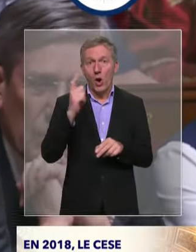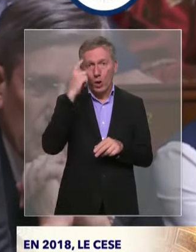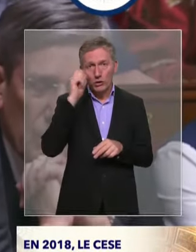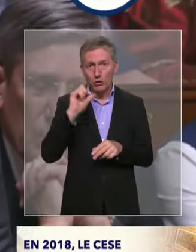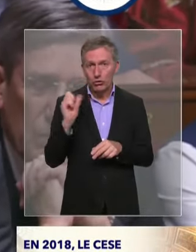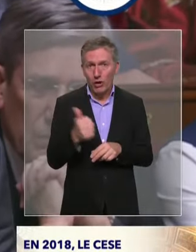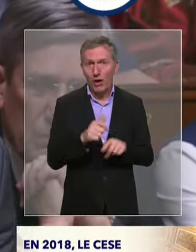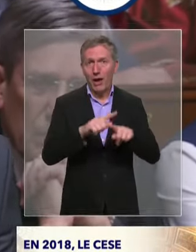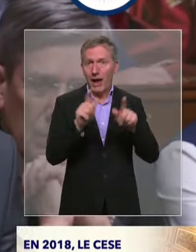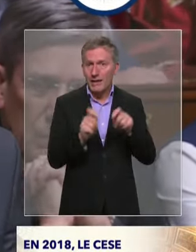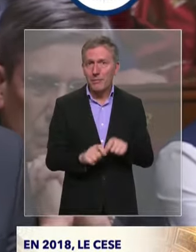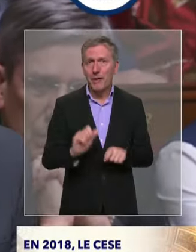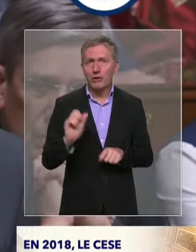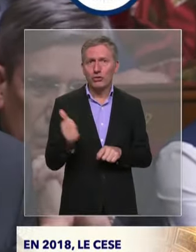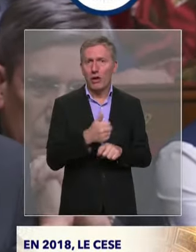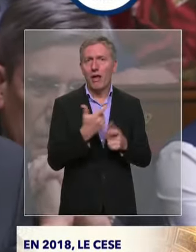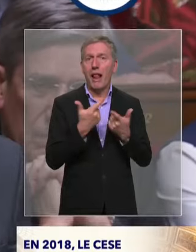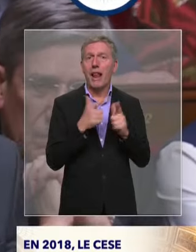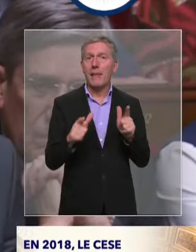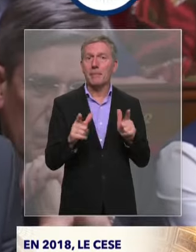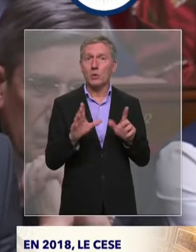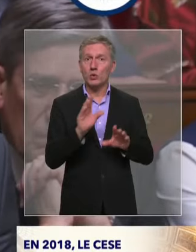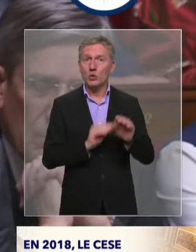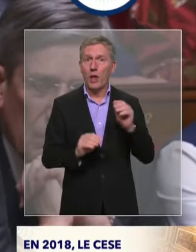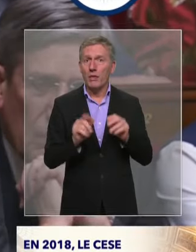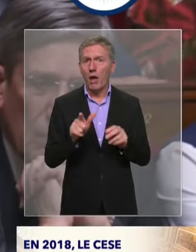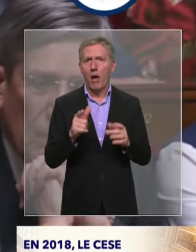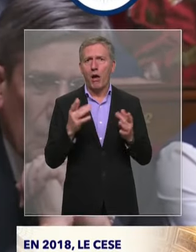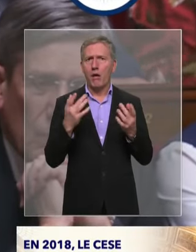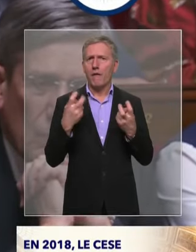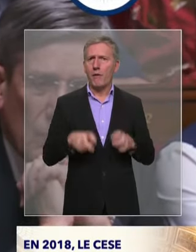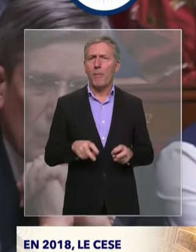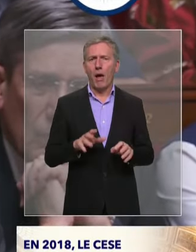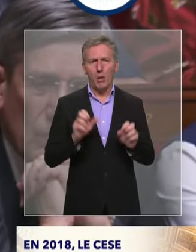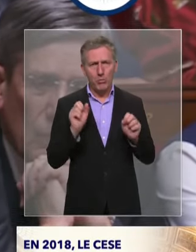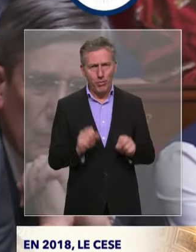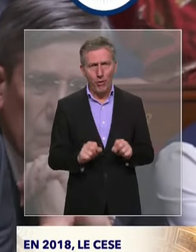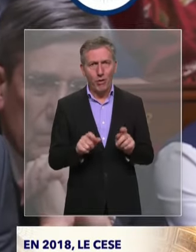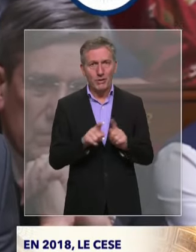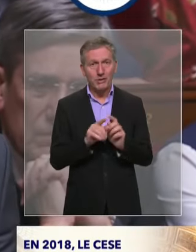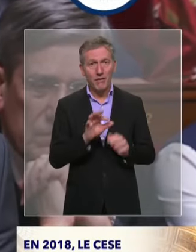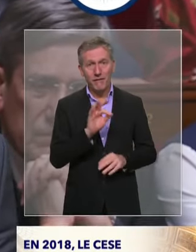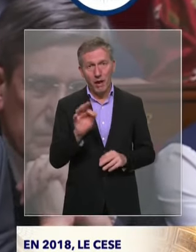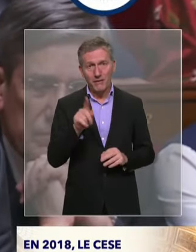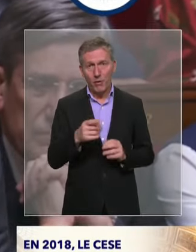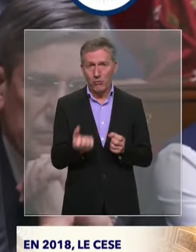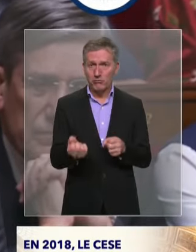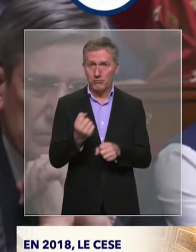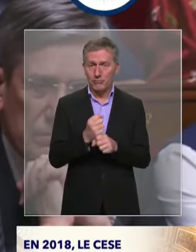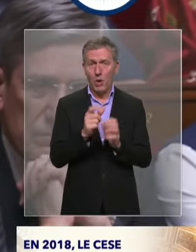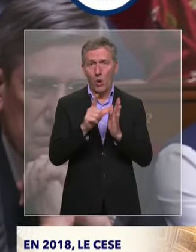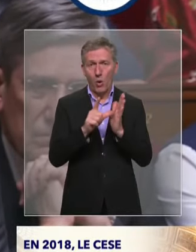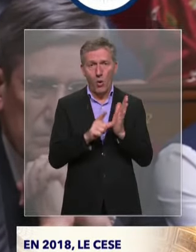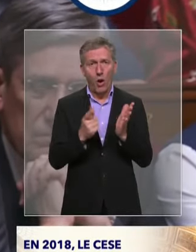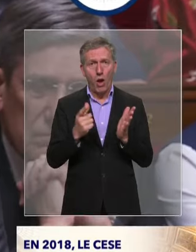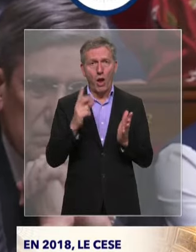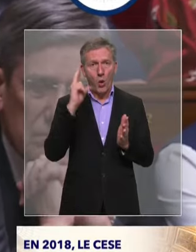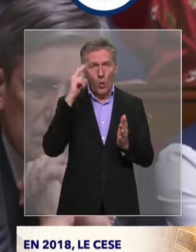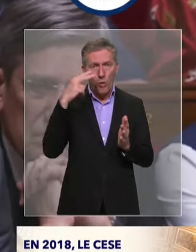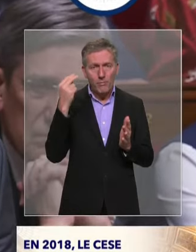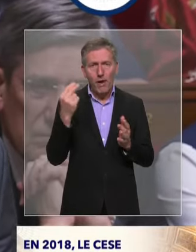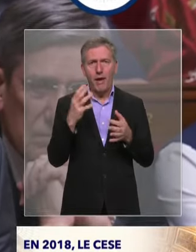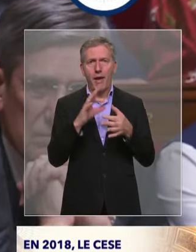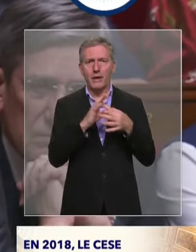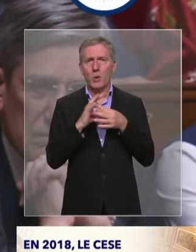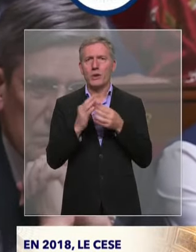liberté des soignants, qui pourraient y être défavorables, il est temps que la France se dote d'une loi humaine et solidaire qui favorise une